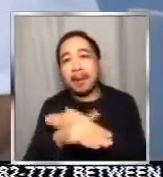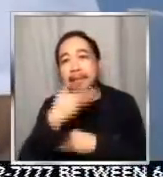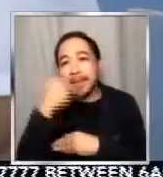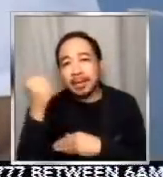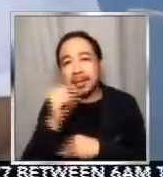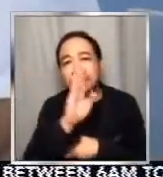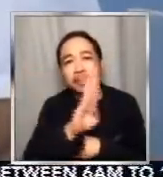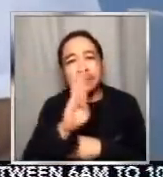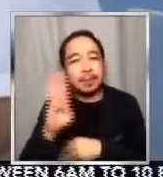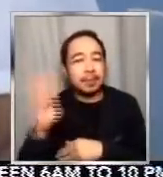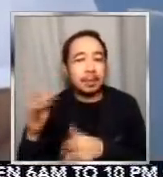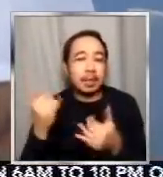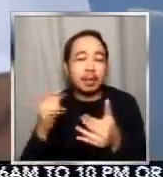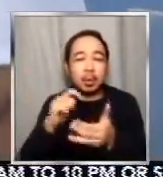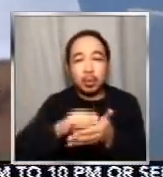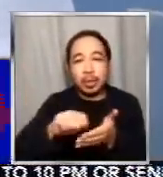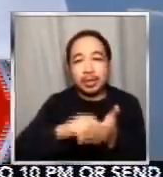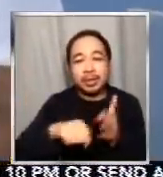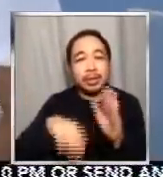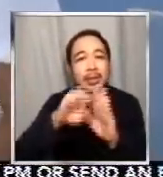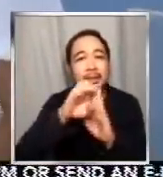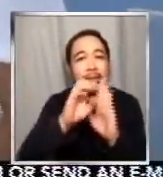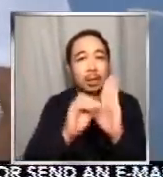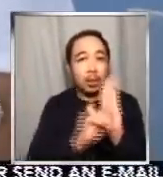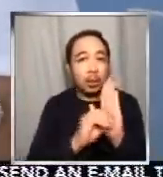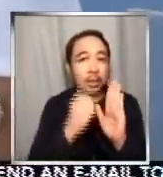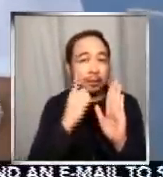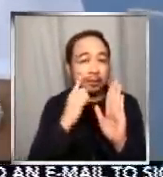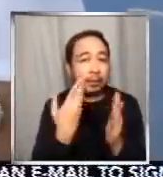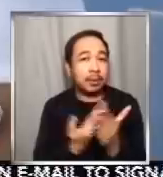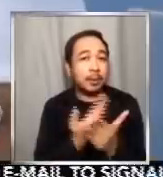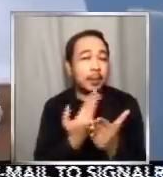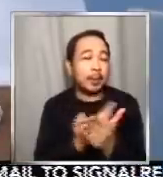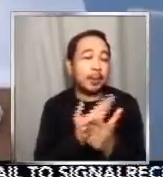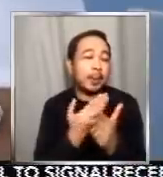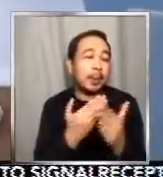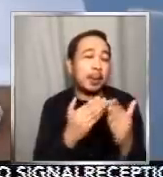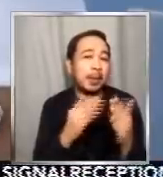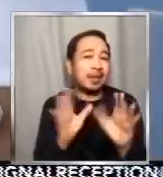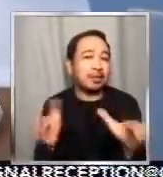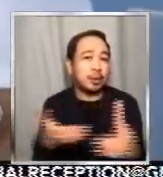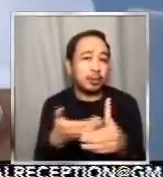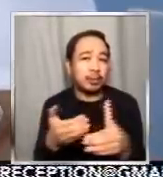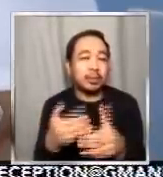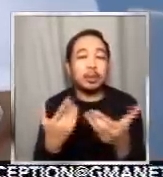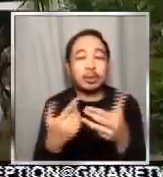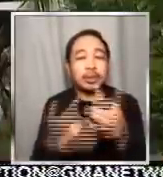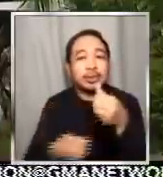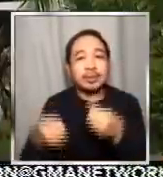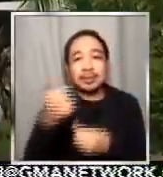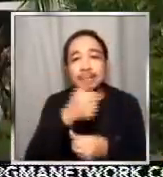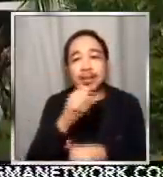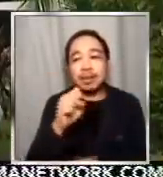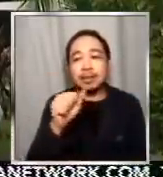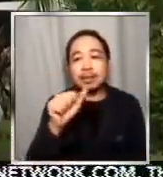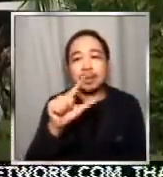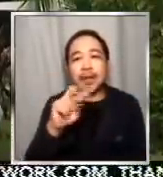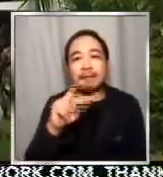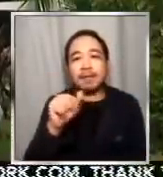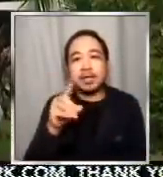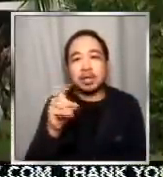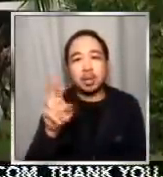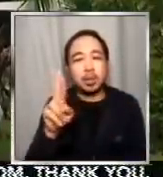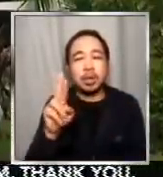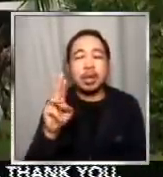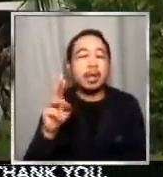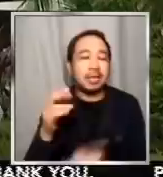na ang executive order para sa bagong task force. Si Executive Secretary Salvador Medaldea ang mangunguna dito at ilan sa mga ahensya ng